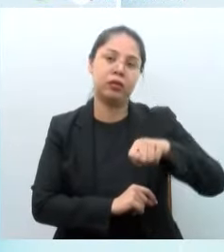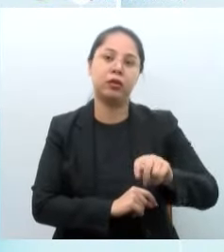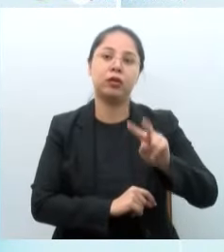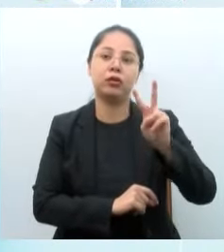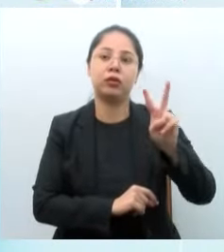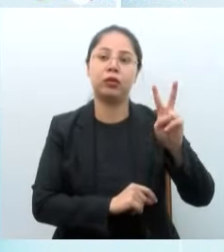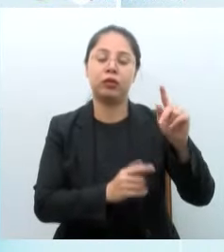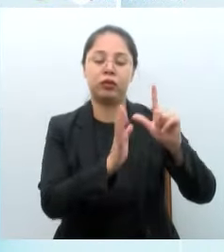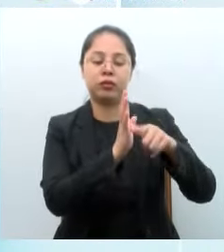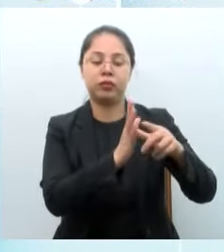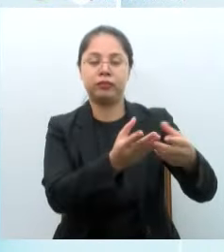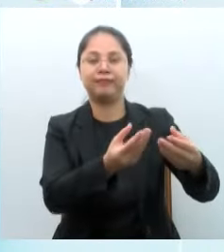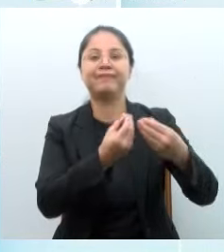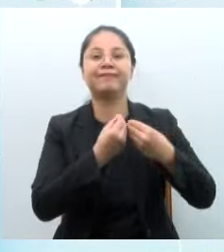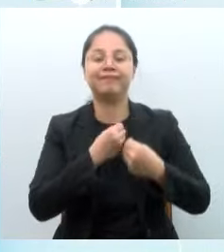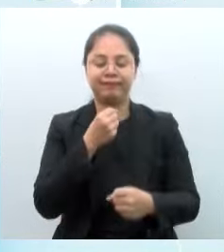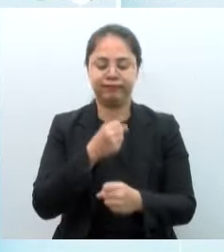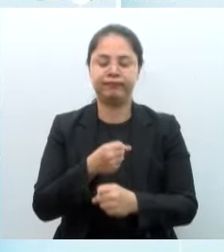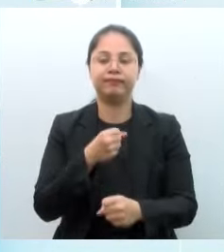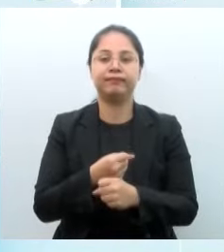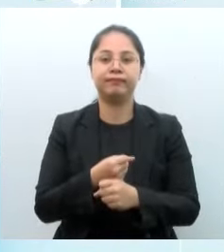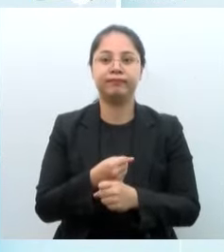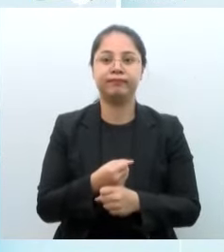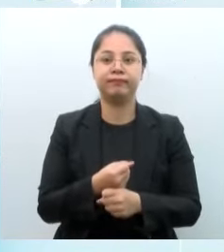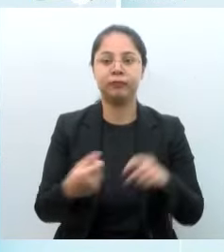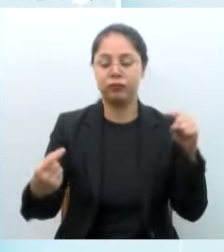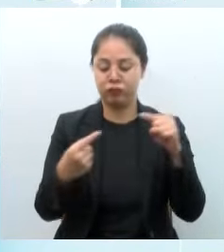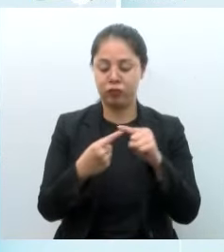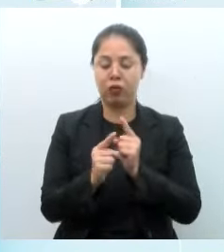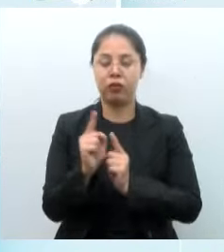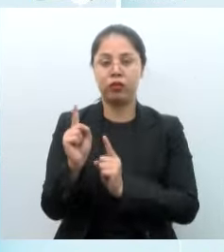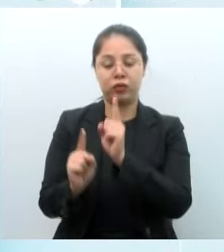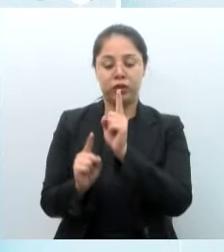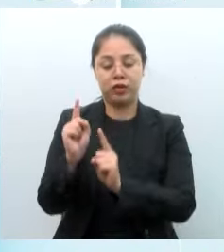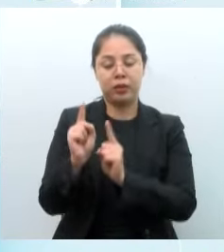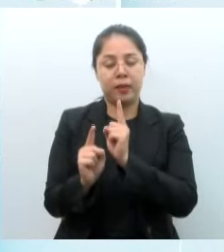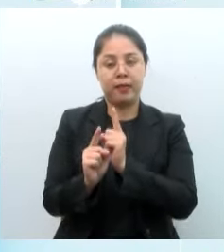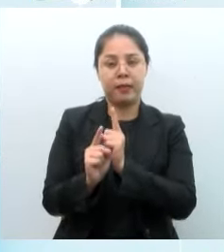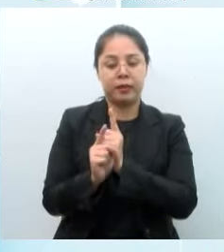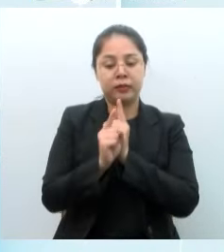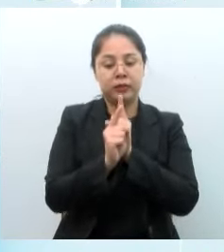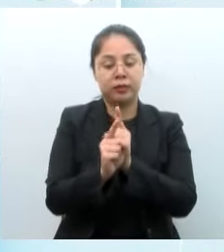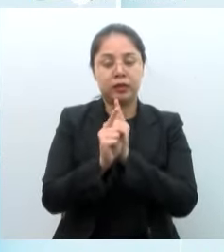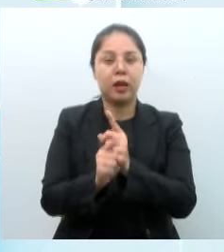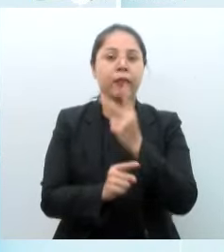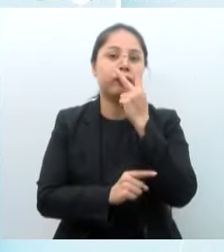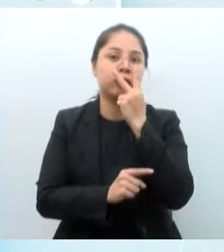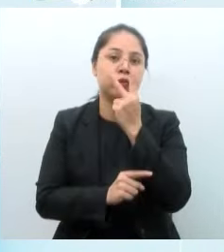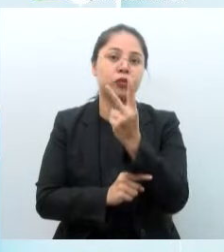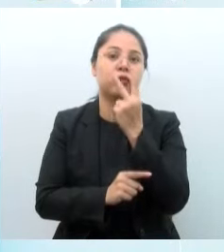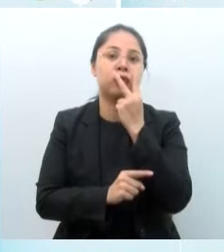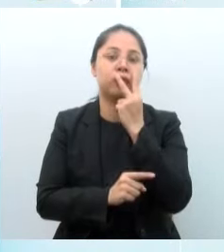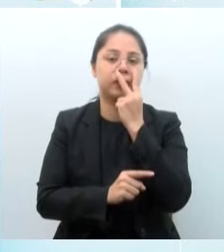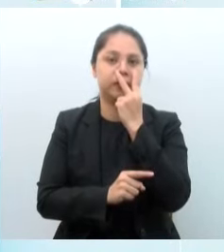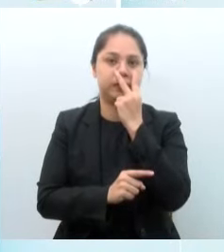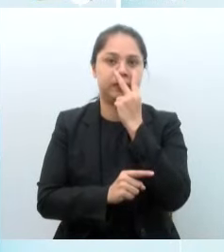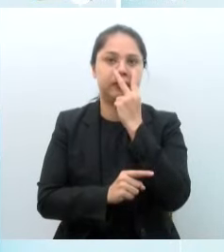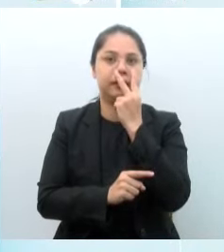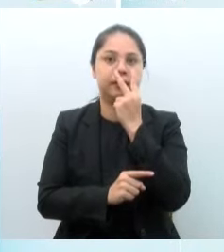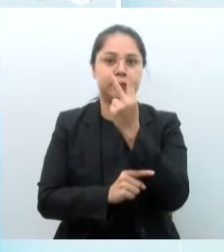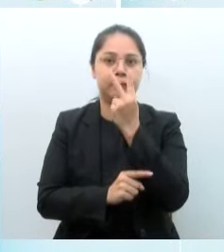ขาให้เป็นแม่งานในเรื่องนี้ซึ่งทางสำนักติดตามนะครับก็ได้กำหนดนะครับด